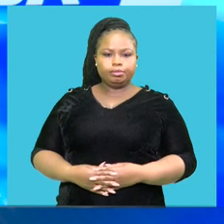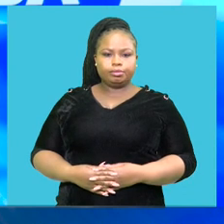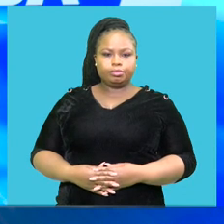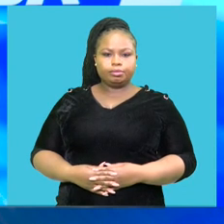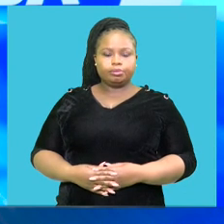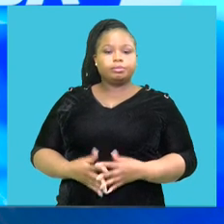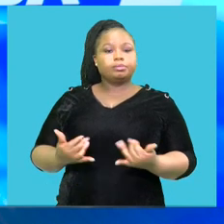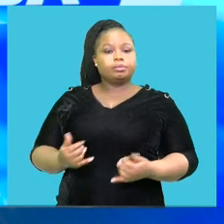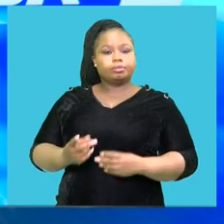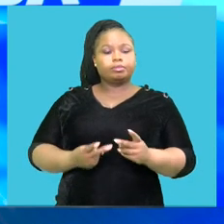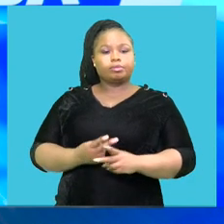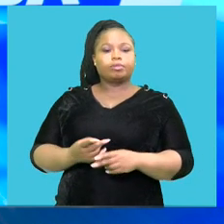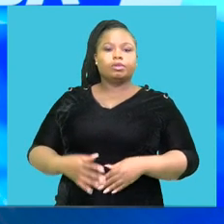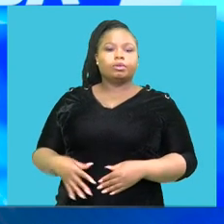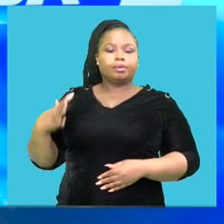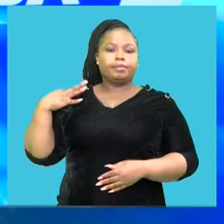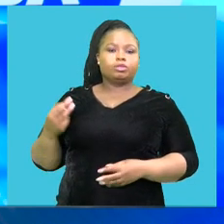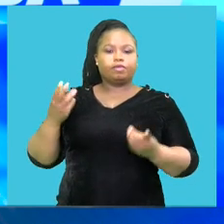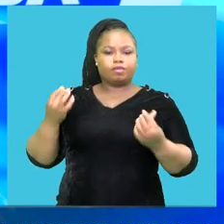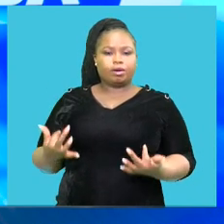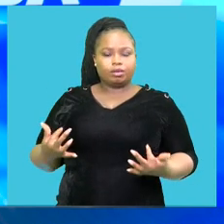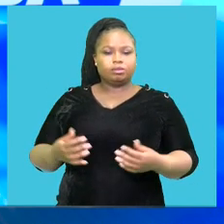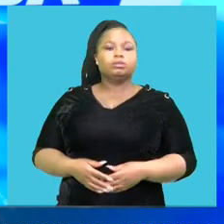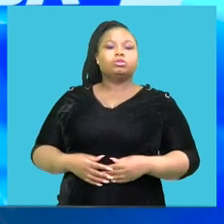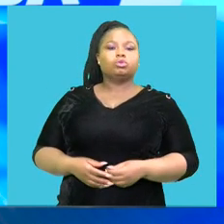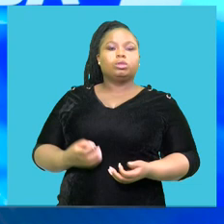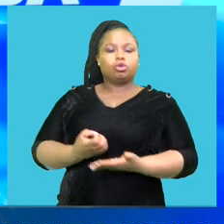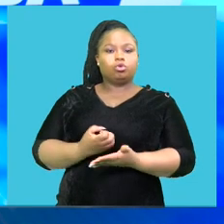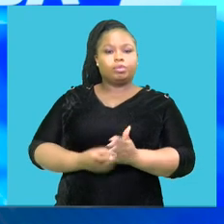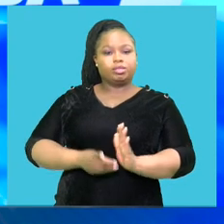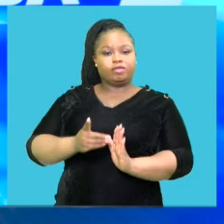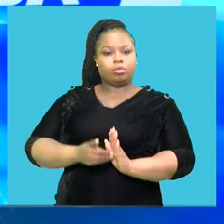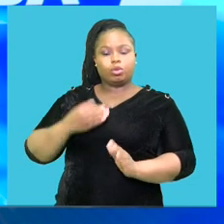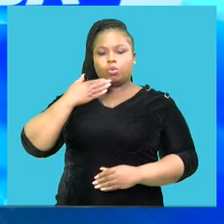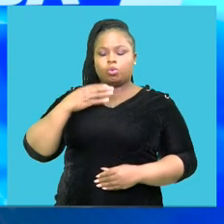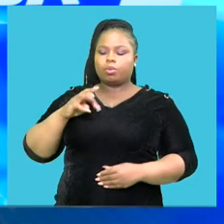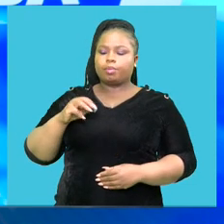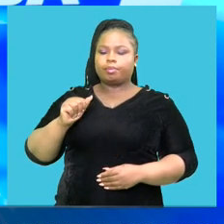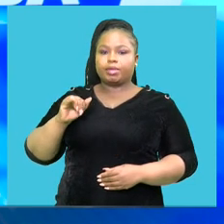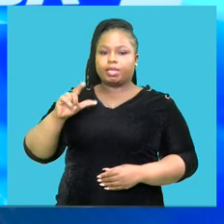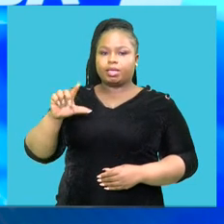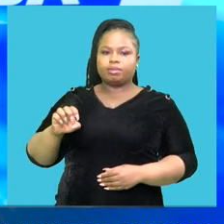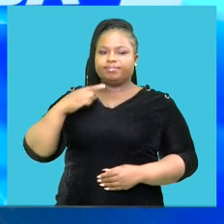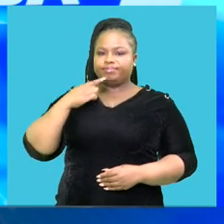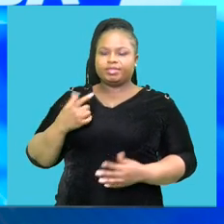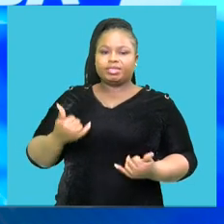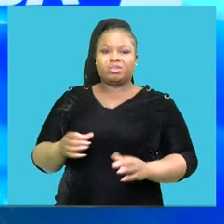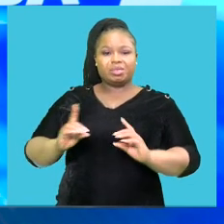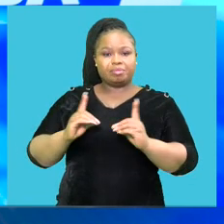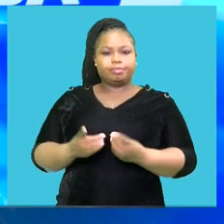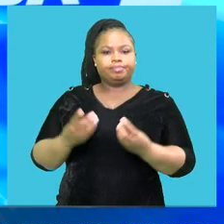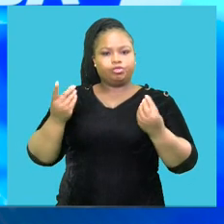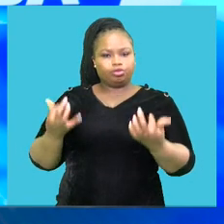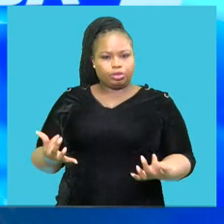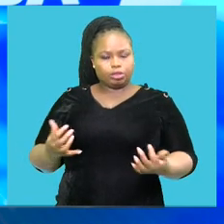Kona manjalo ngono sheweze imaale nukututugi isoro mno toku sifundazu hiko uli ulebe kwaang maile. Utiromnyangweze imaale sifundazu